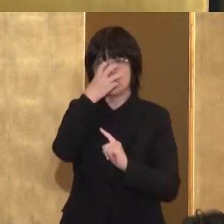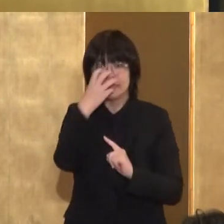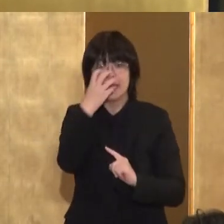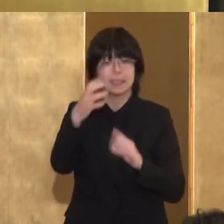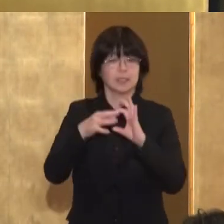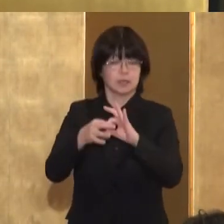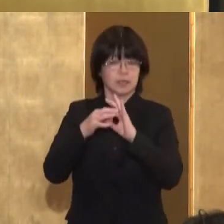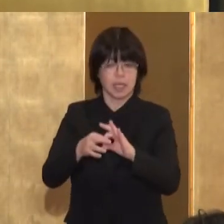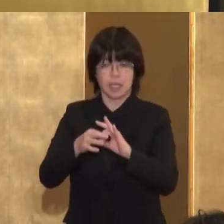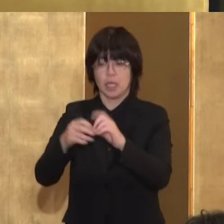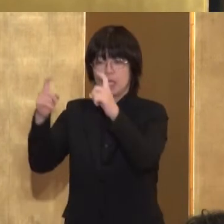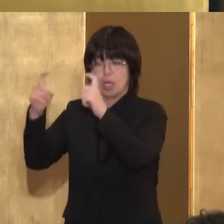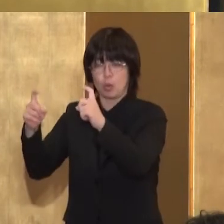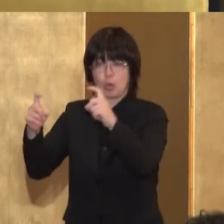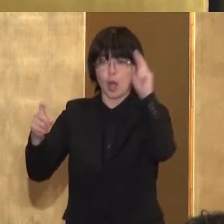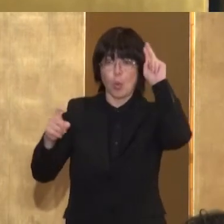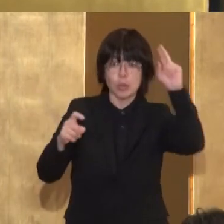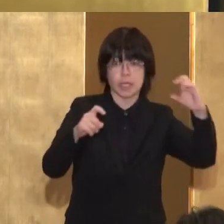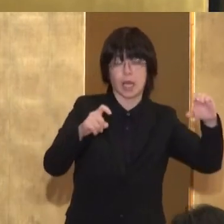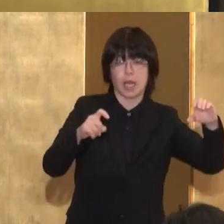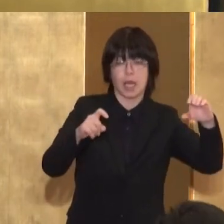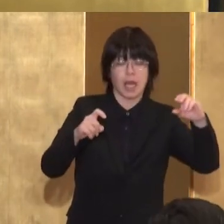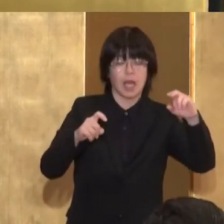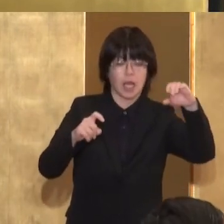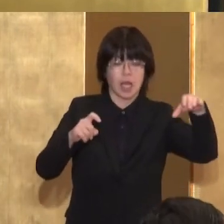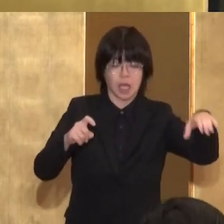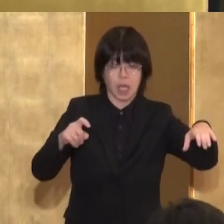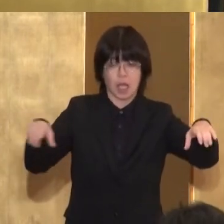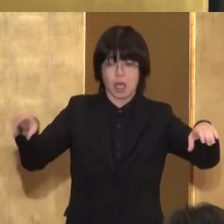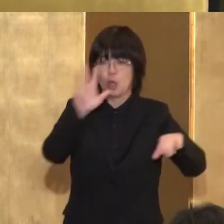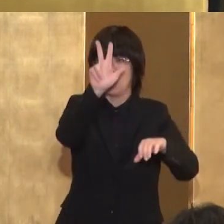大阪間のルートや中間駅の決